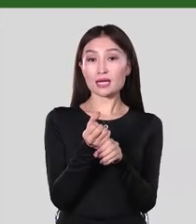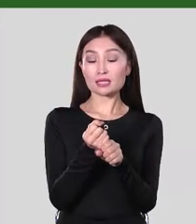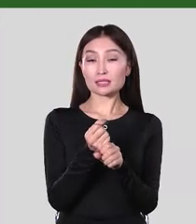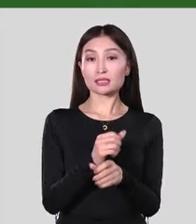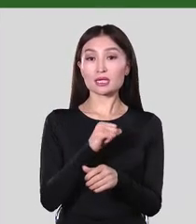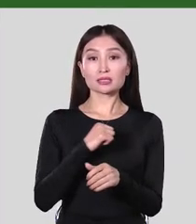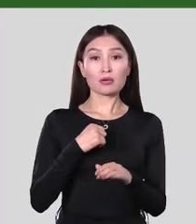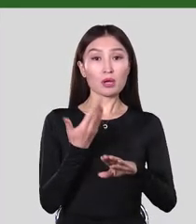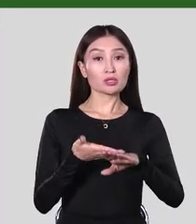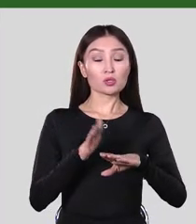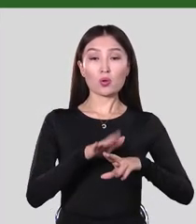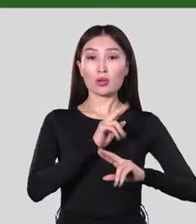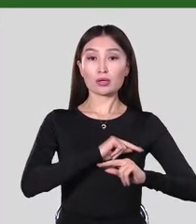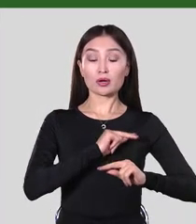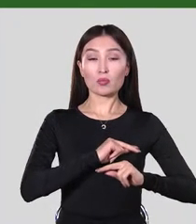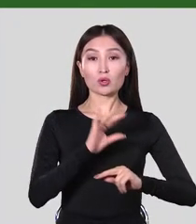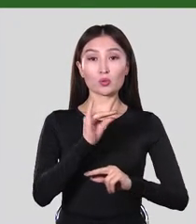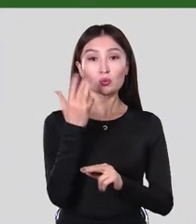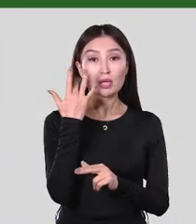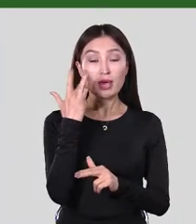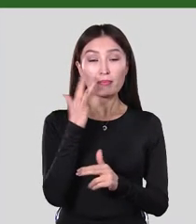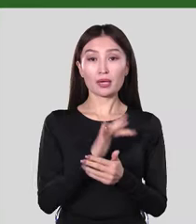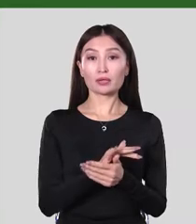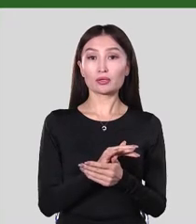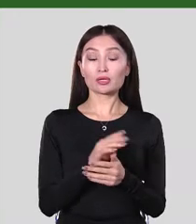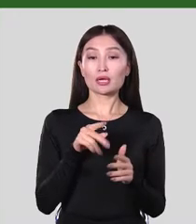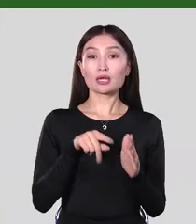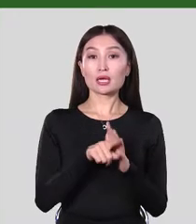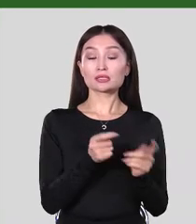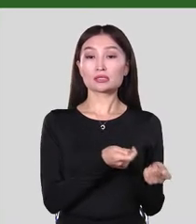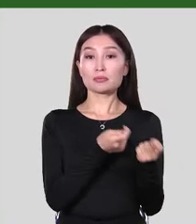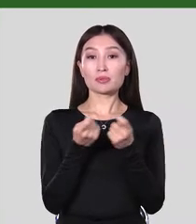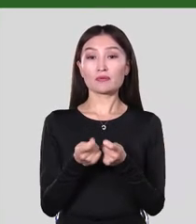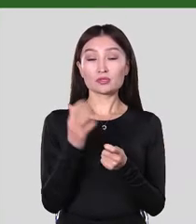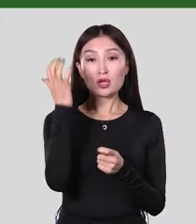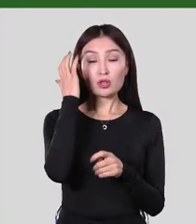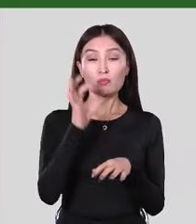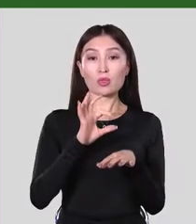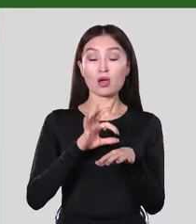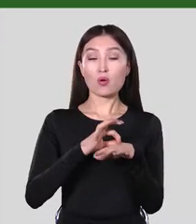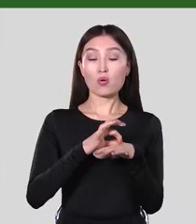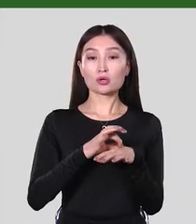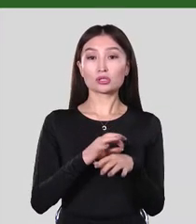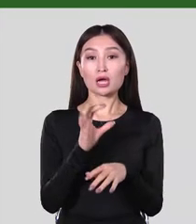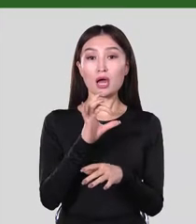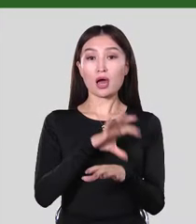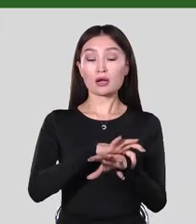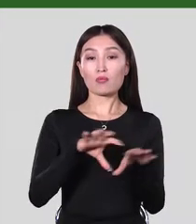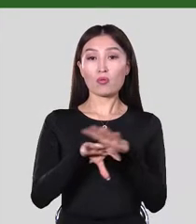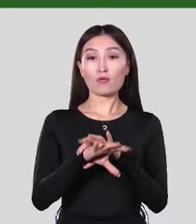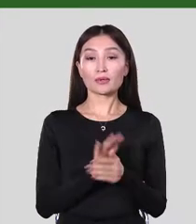для самой тяжелой работы в Южную Америку стали привозить темнокожих рабов из Африки.